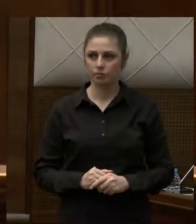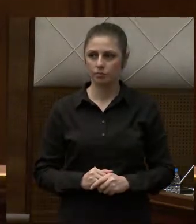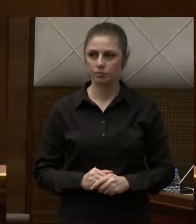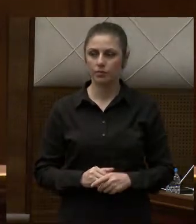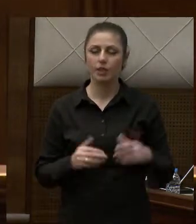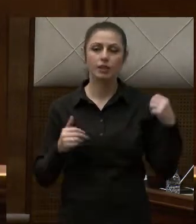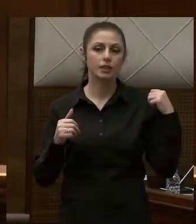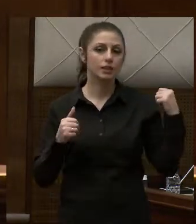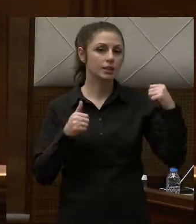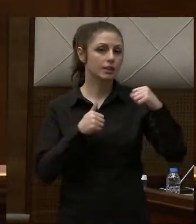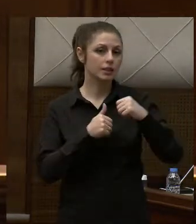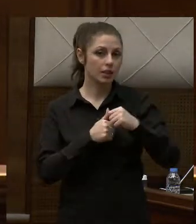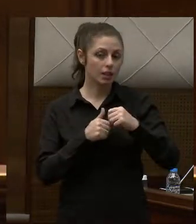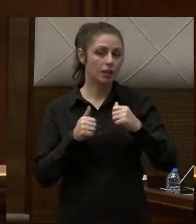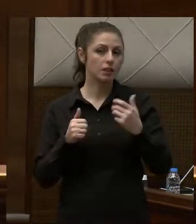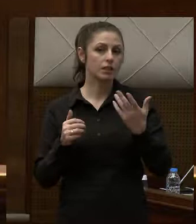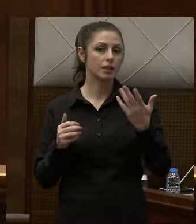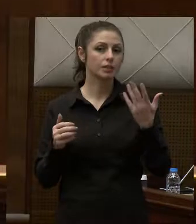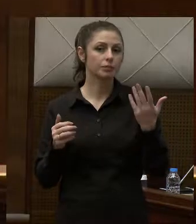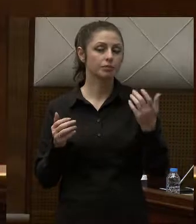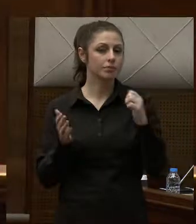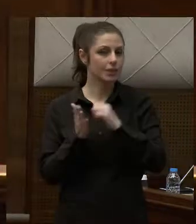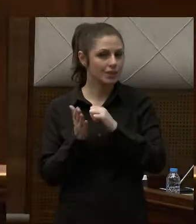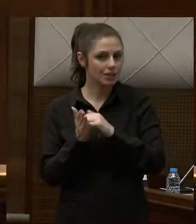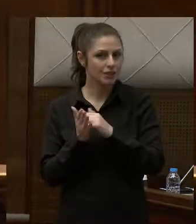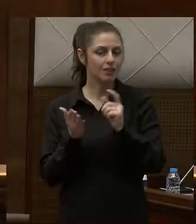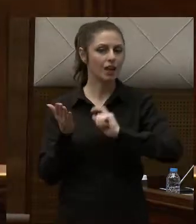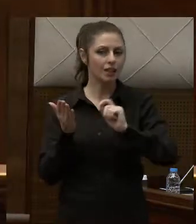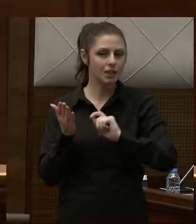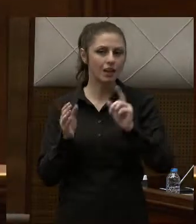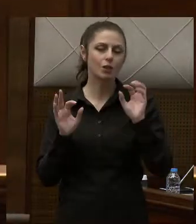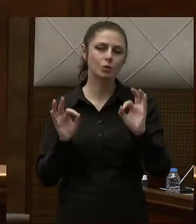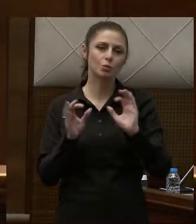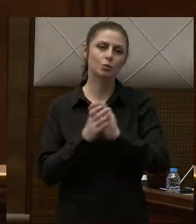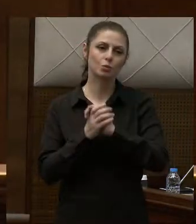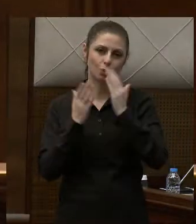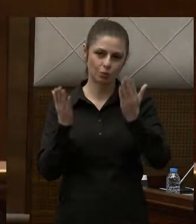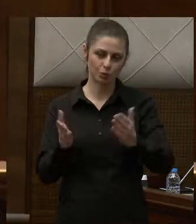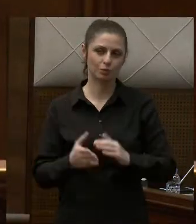Tekrar gazetecilerimizin, yazarlarımızın, çizerlerimizin günü kutlu olsun.